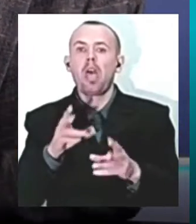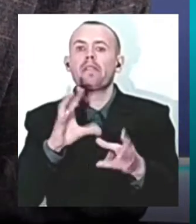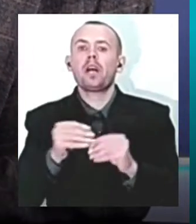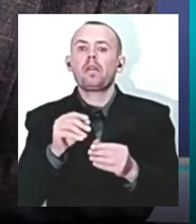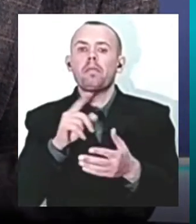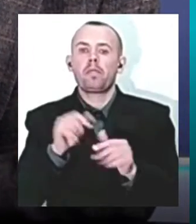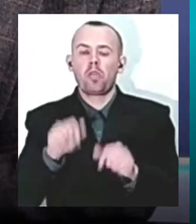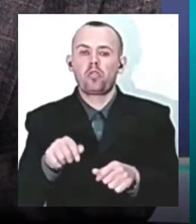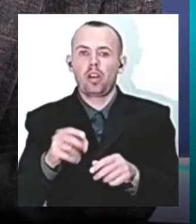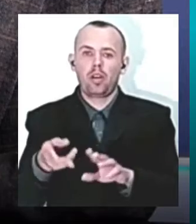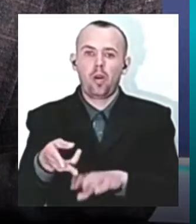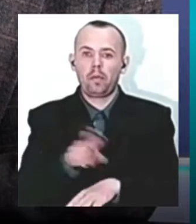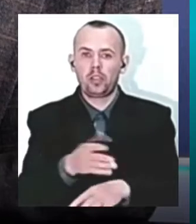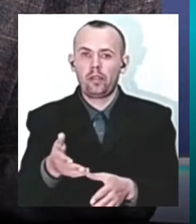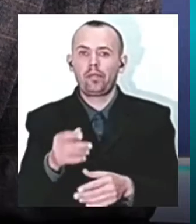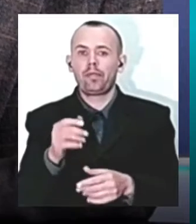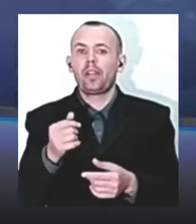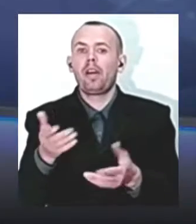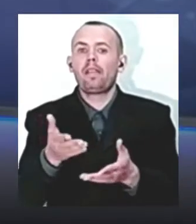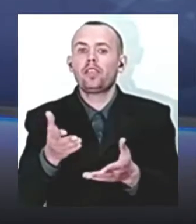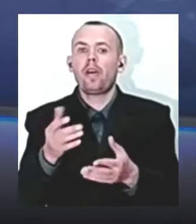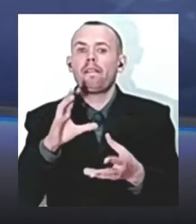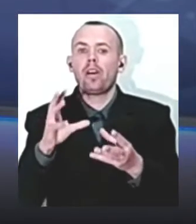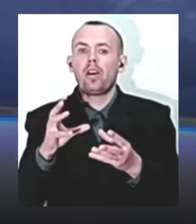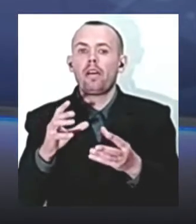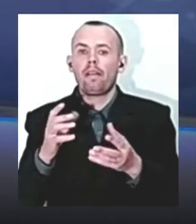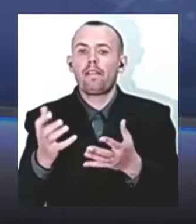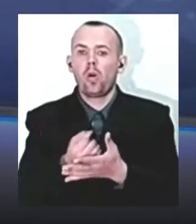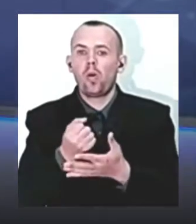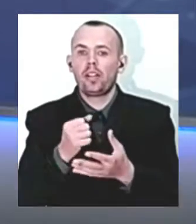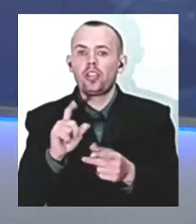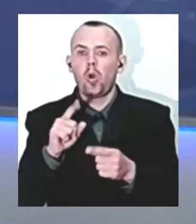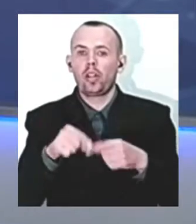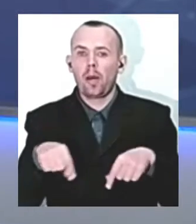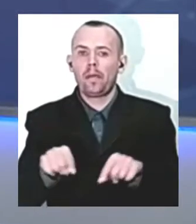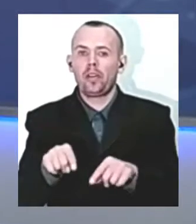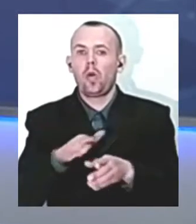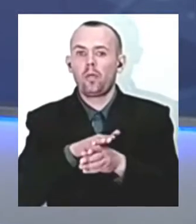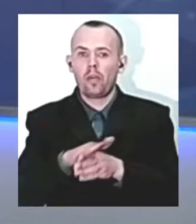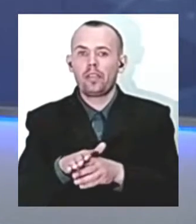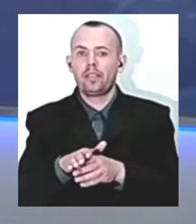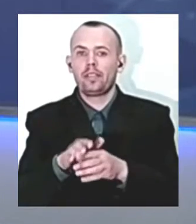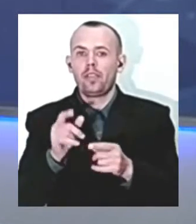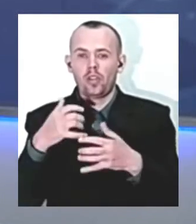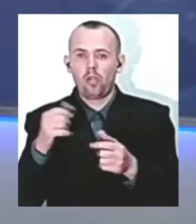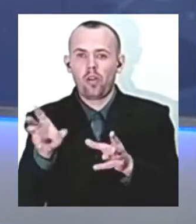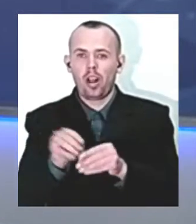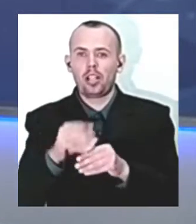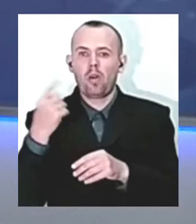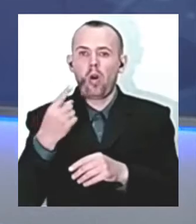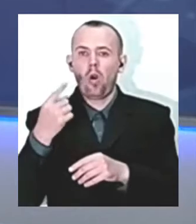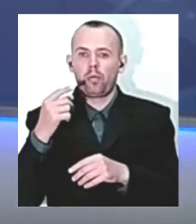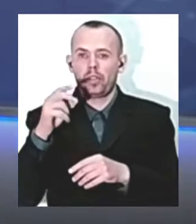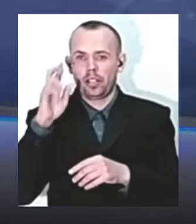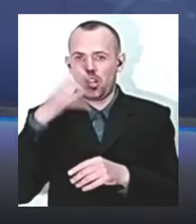компенсувати? Ну, а вже ж виходить, що департамент охорони здоров'я разом з облдержадміністрацією